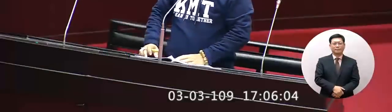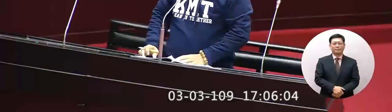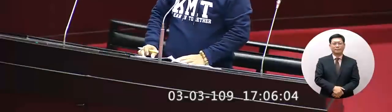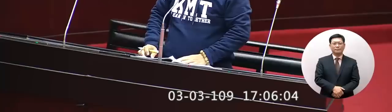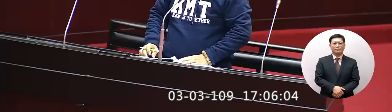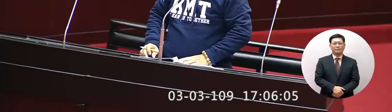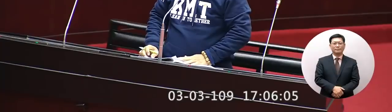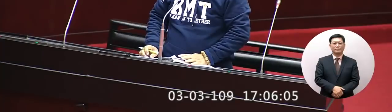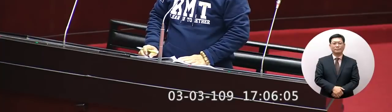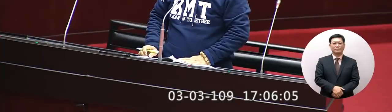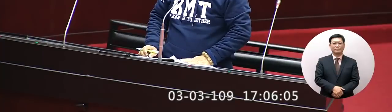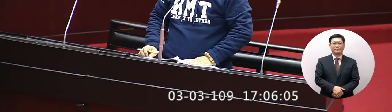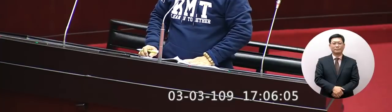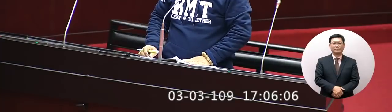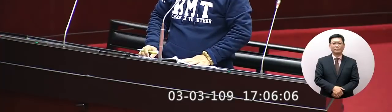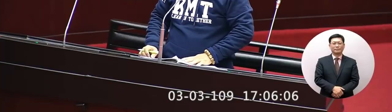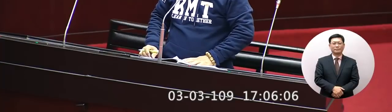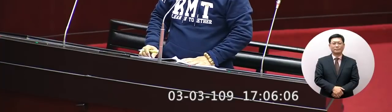啊，请苏院长。